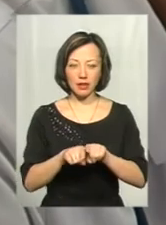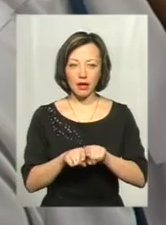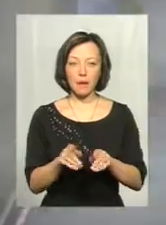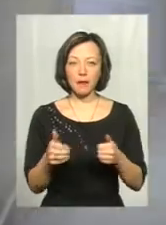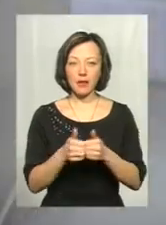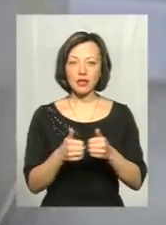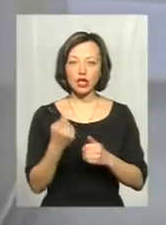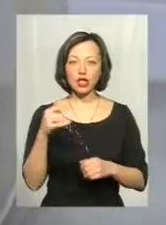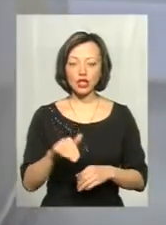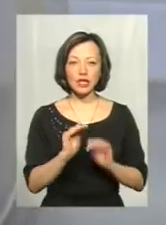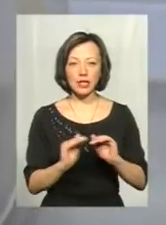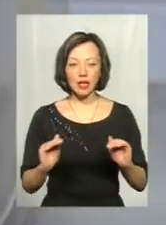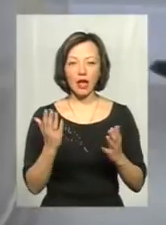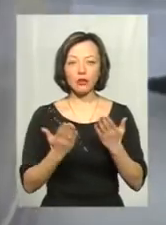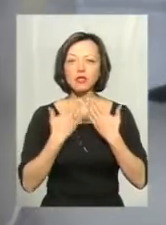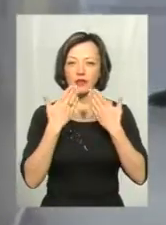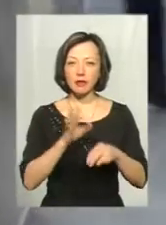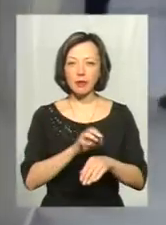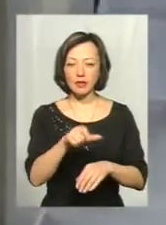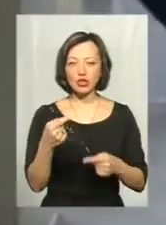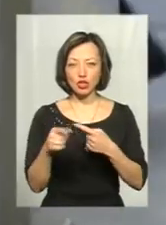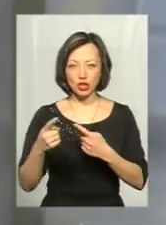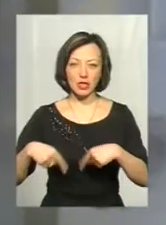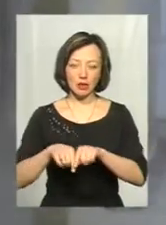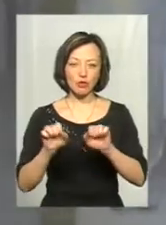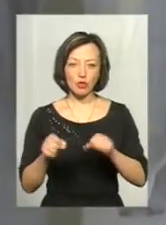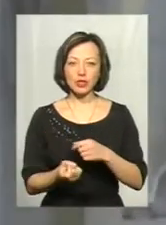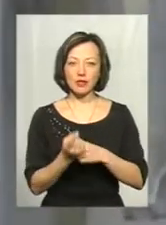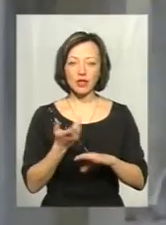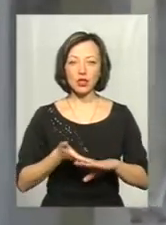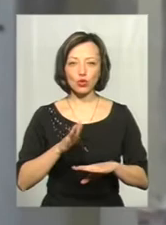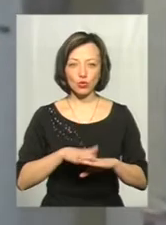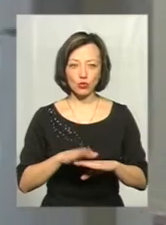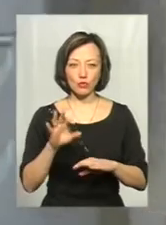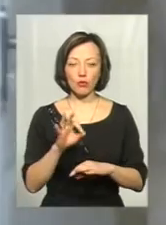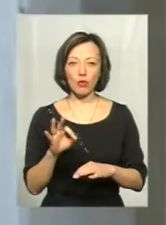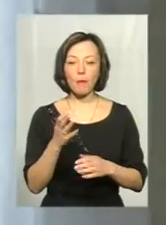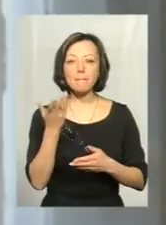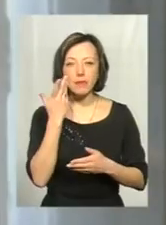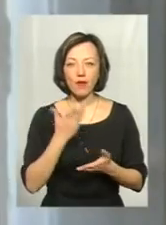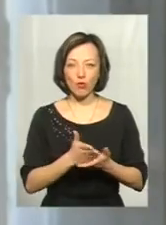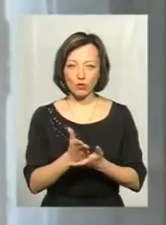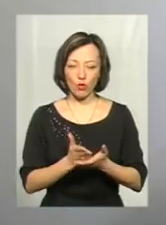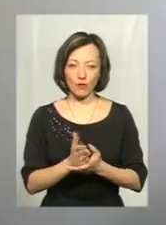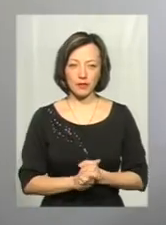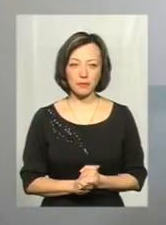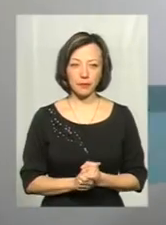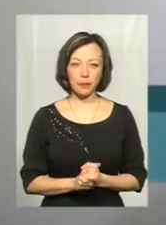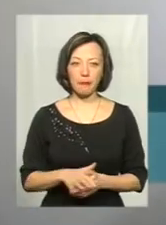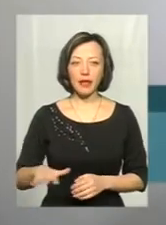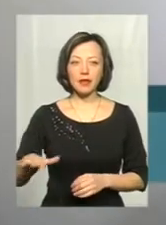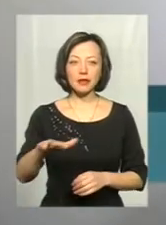близько 1000 дітей. Якщо до нього звернуться пацієнти з інших дільниць, можуть з'явитися труднощі при їхньому обслуговуванні, вважає педіатр.